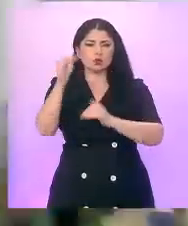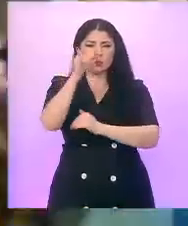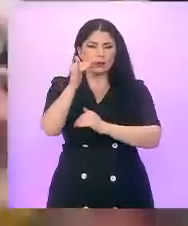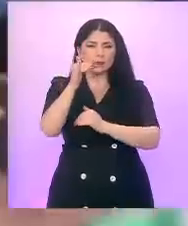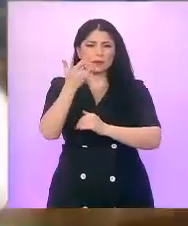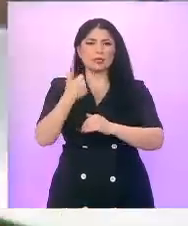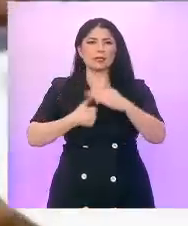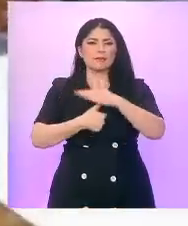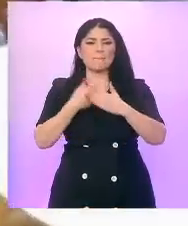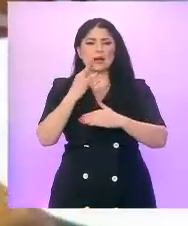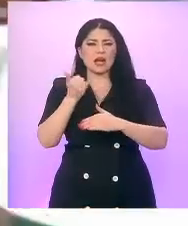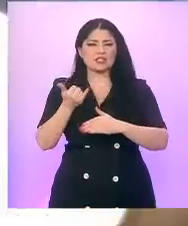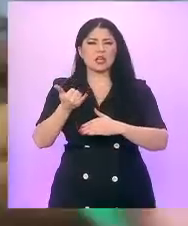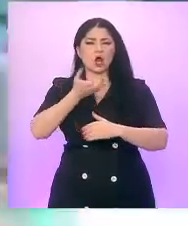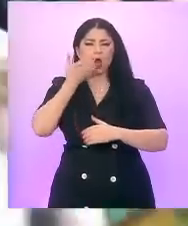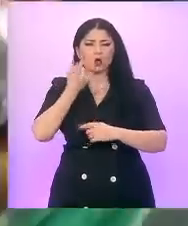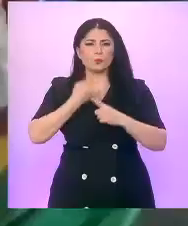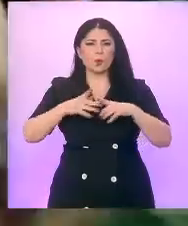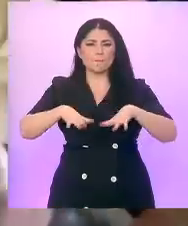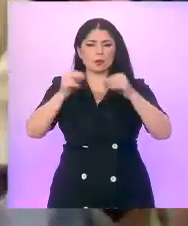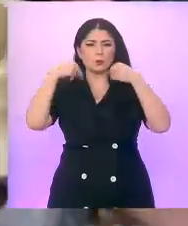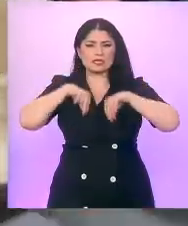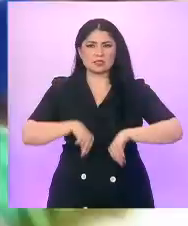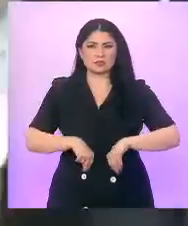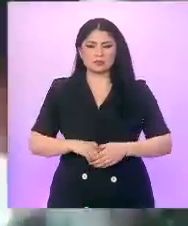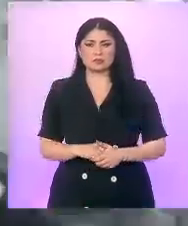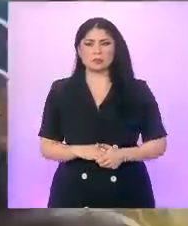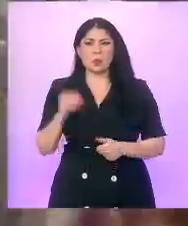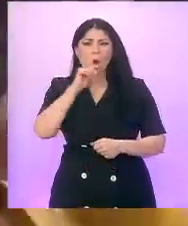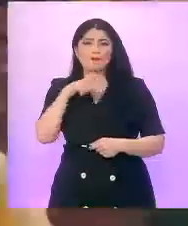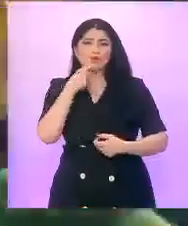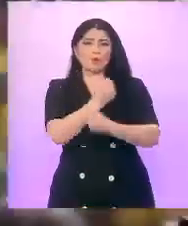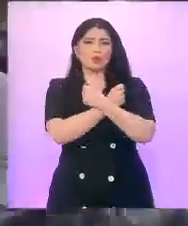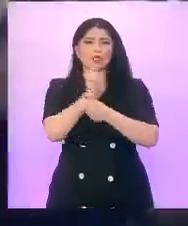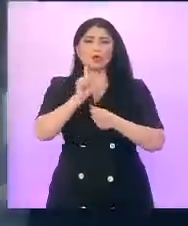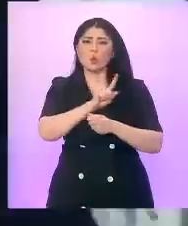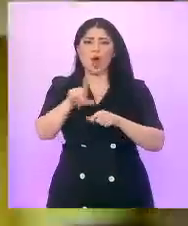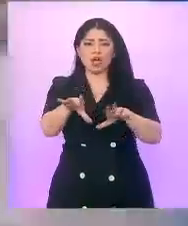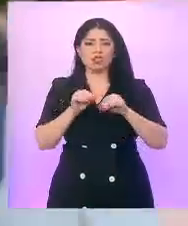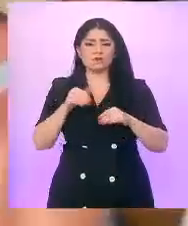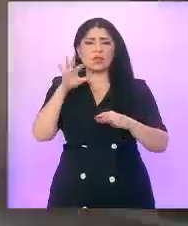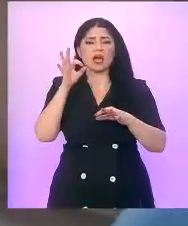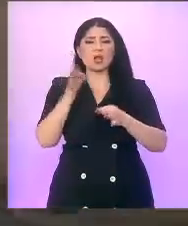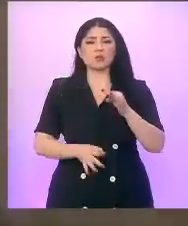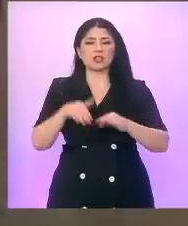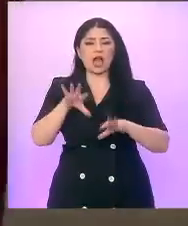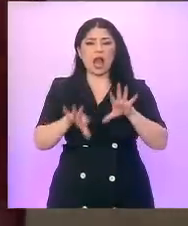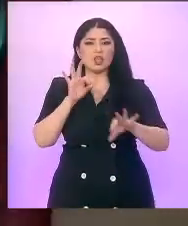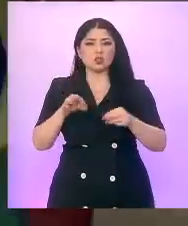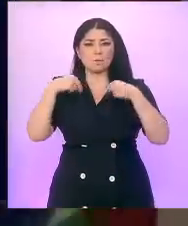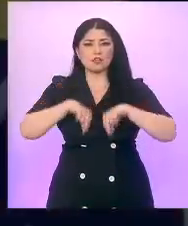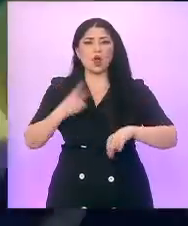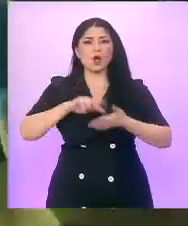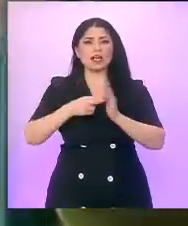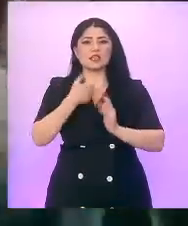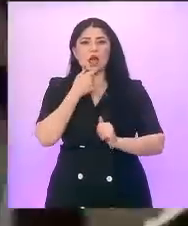capitala Brasilia. Sunt radicali violenți care se autointitulează patrioți și care refuză să accepte rezultatul alegerilor prezidențiale de anul